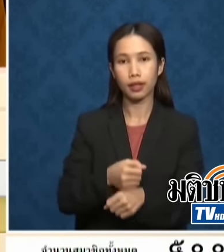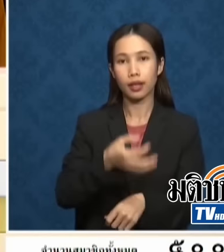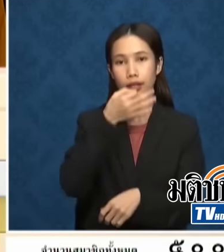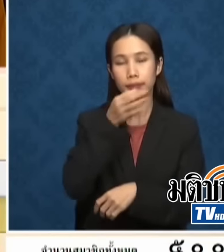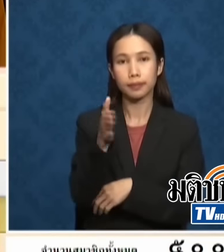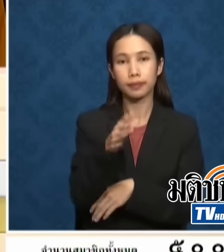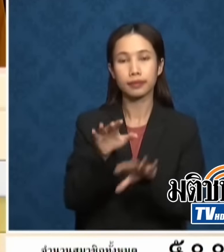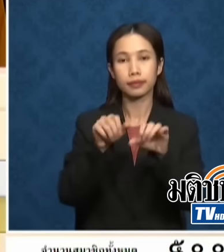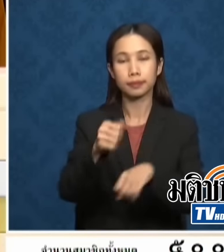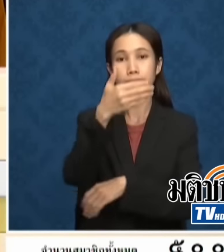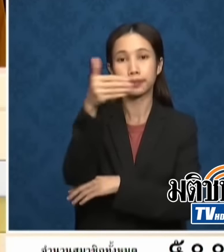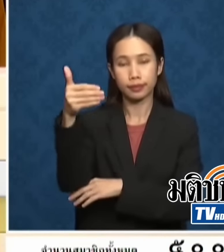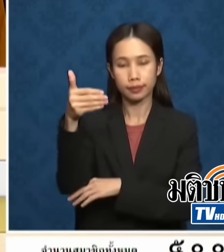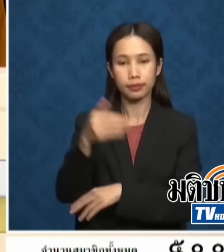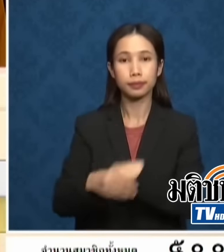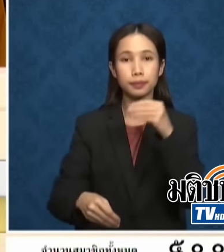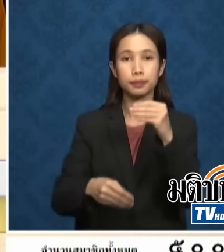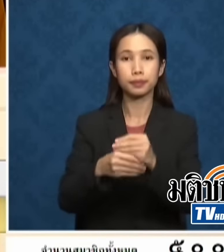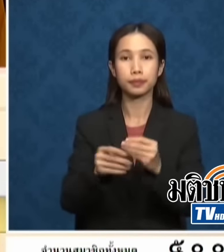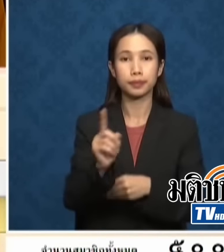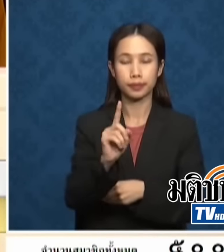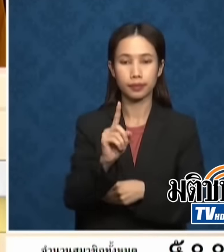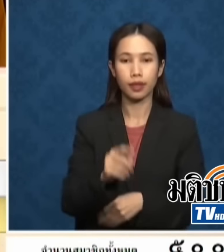ติโดยเพิ่มเติม